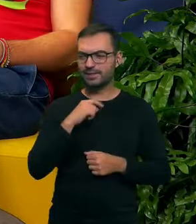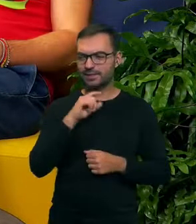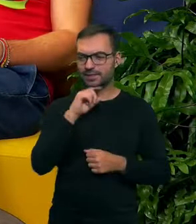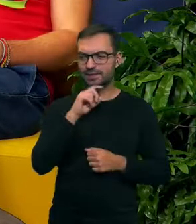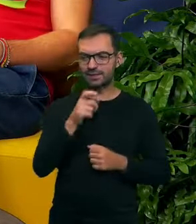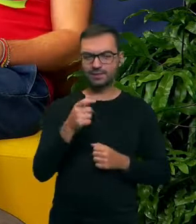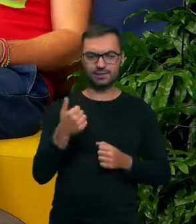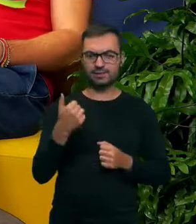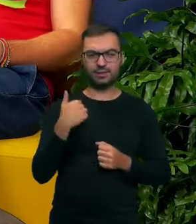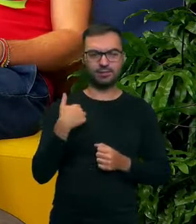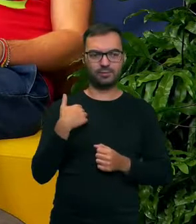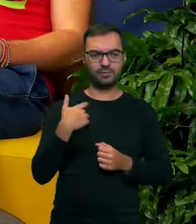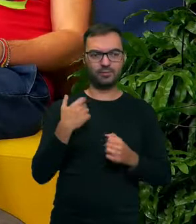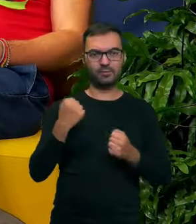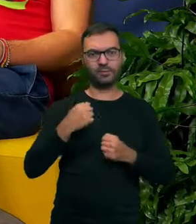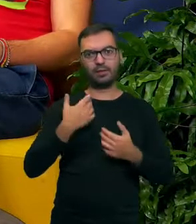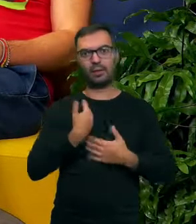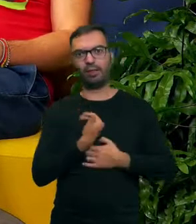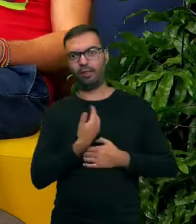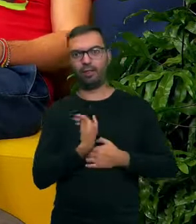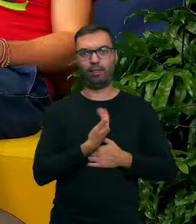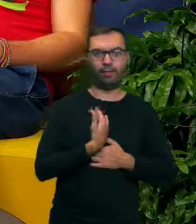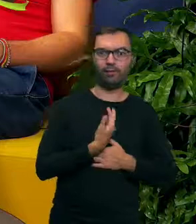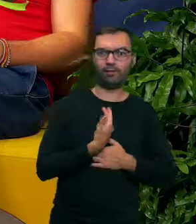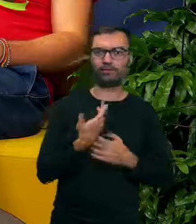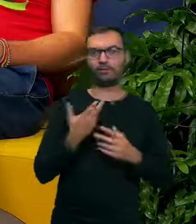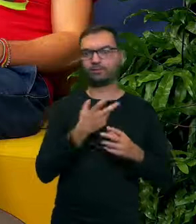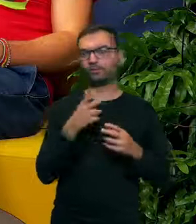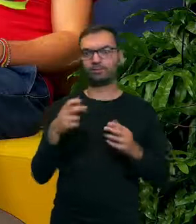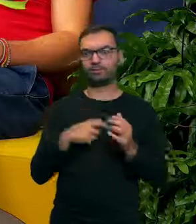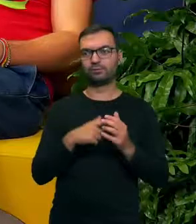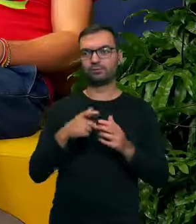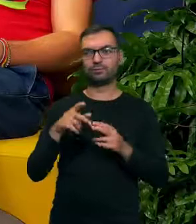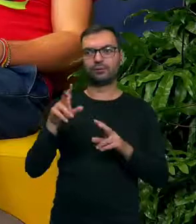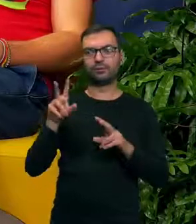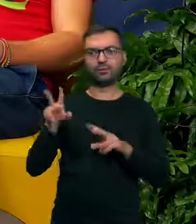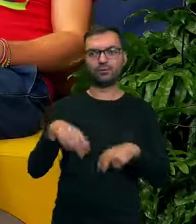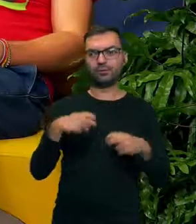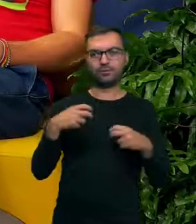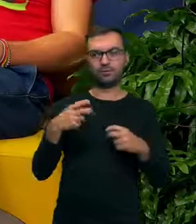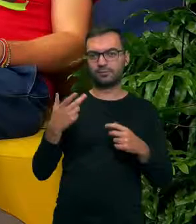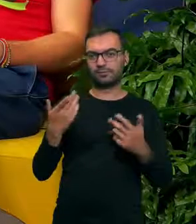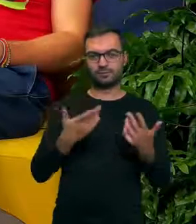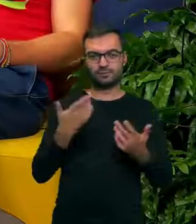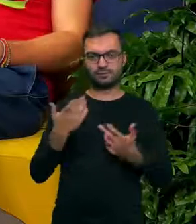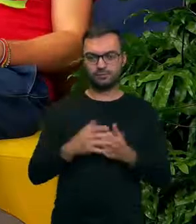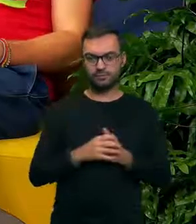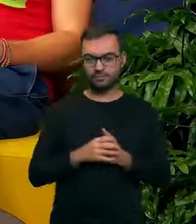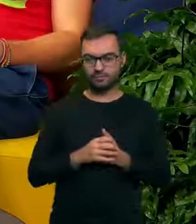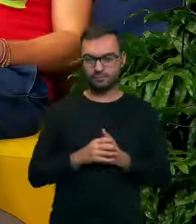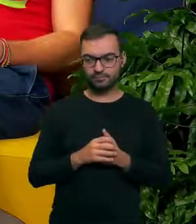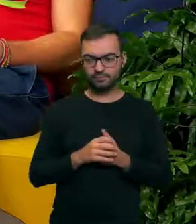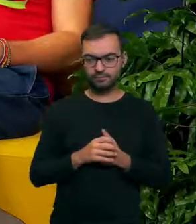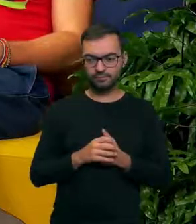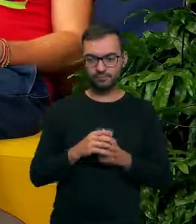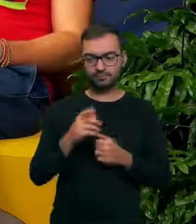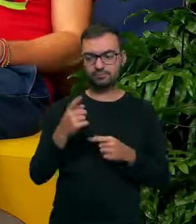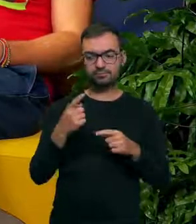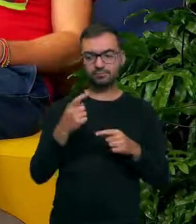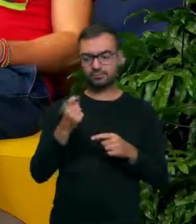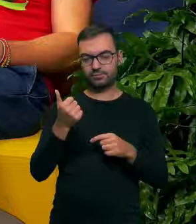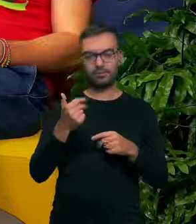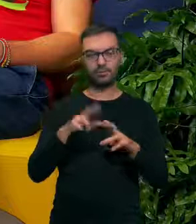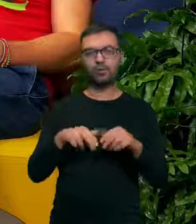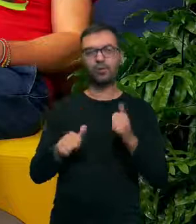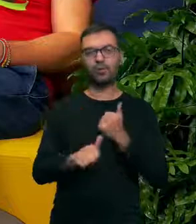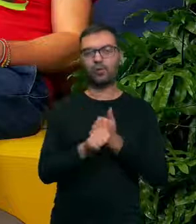jakoś dwa razy się nad tym zastanawiali, żeby czerpać coś z nielicznych zresztą dokumentów